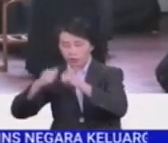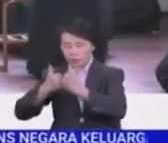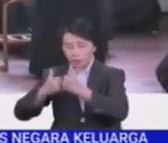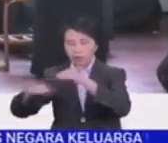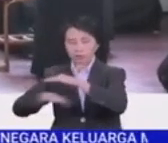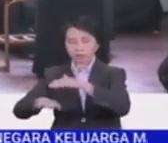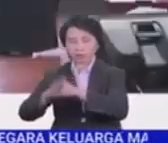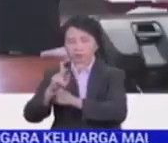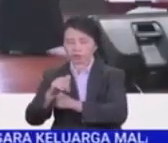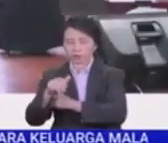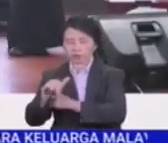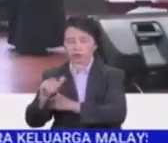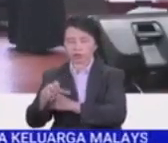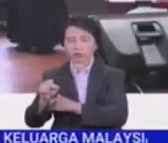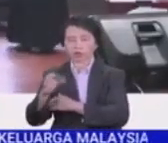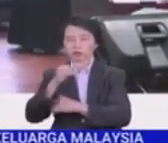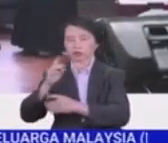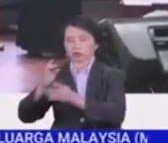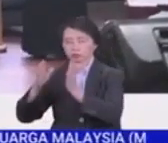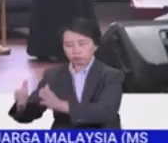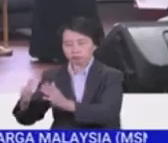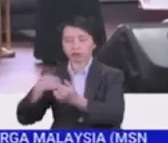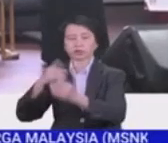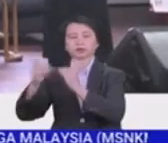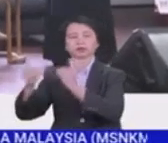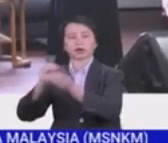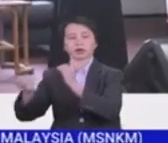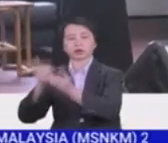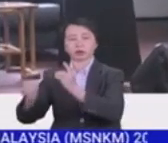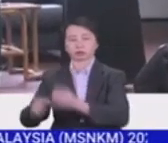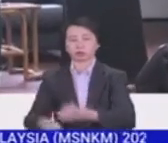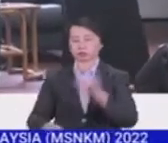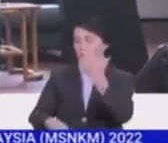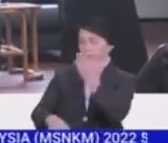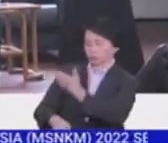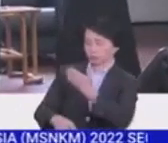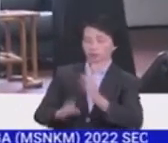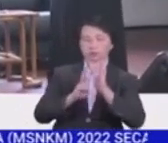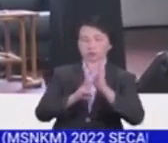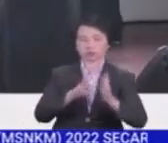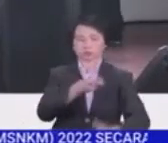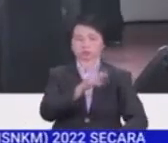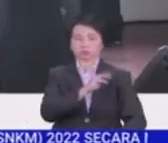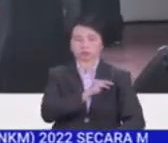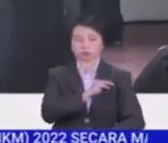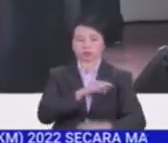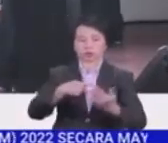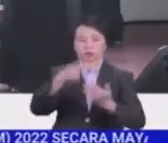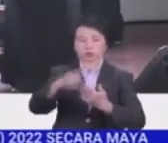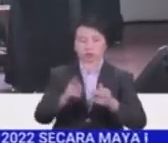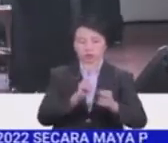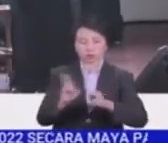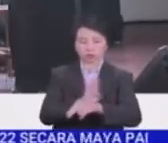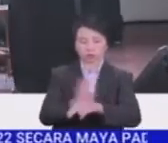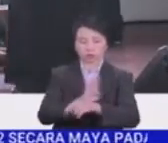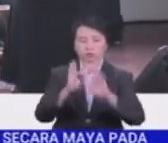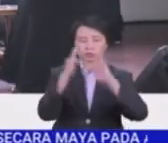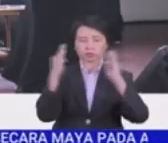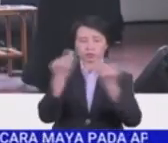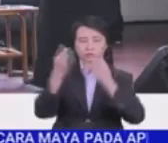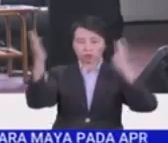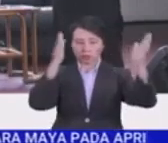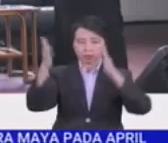bawah KUSKOP dan sesi dialog. Terdahulu, beliau mewakili Menteri merasmikan program usahawan dan koperasi keluarga Malaysia